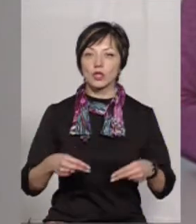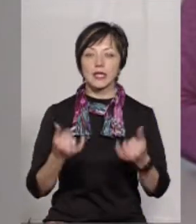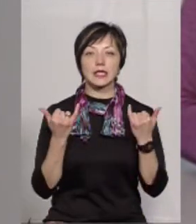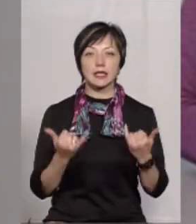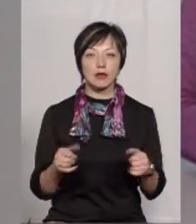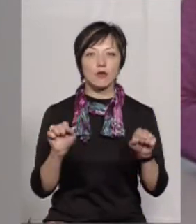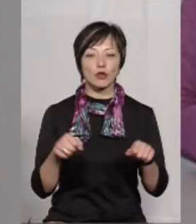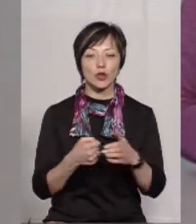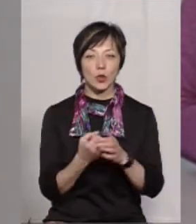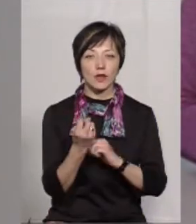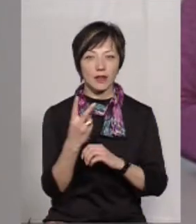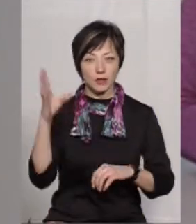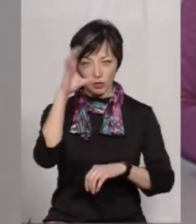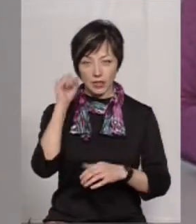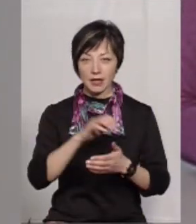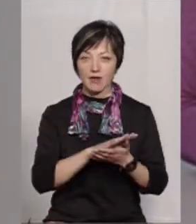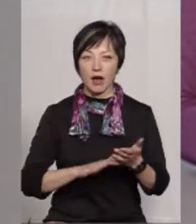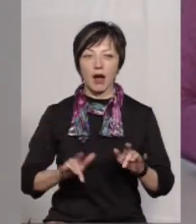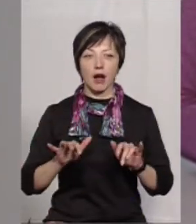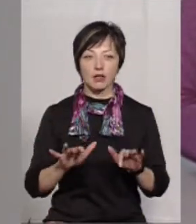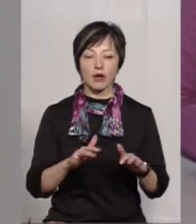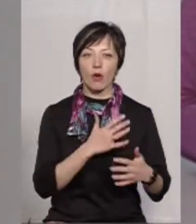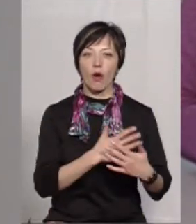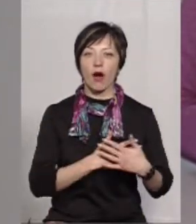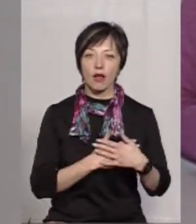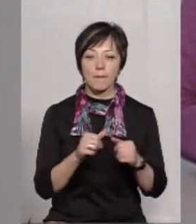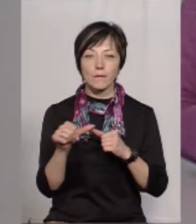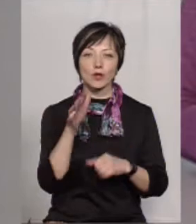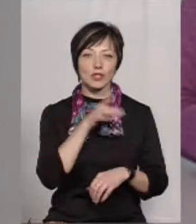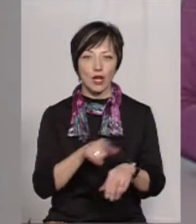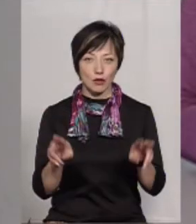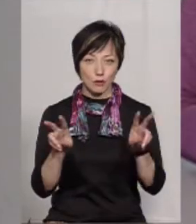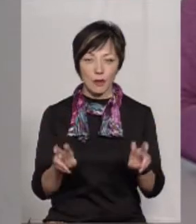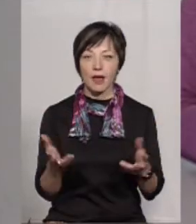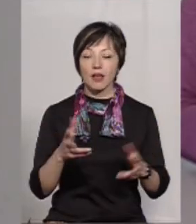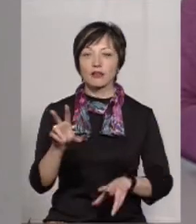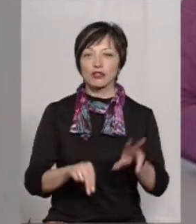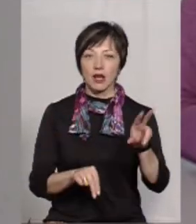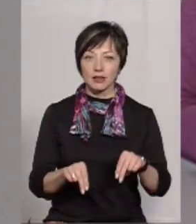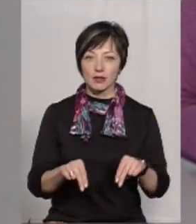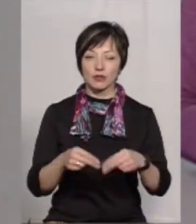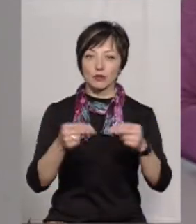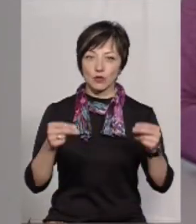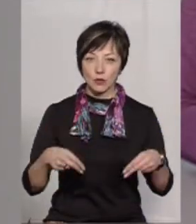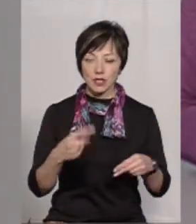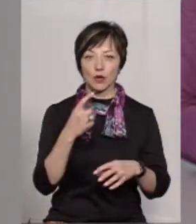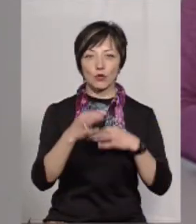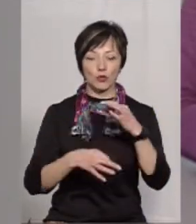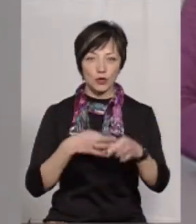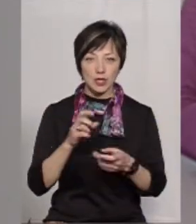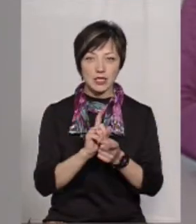Одружитися нині ще можна до опівночі, бо триває акція «Кохання поза часом». Які шанси у шлюба за